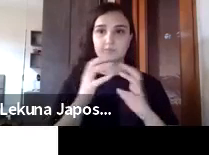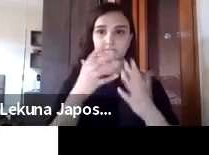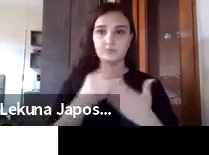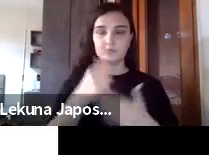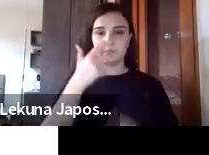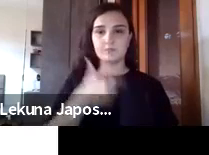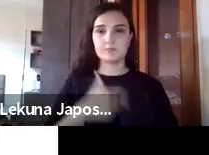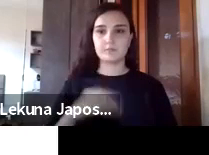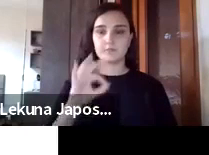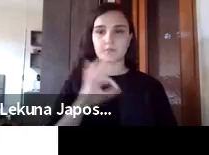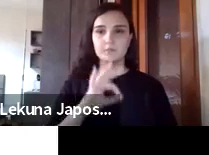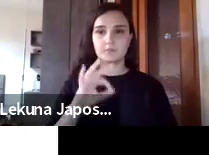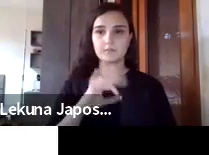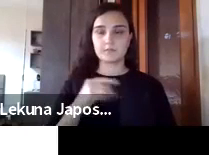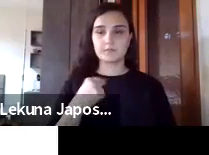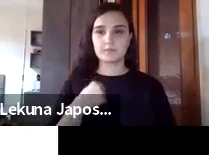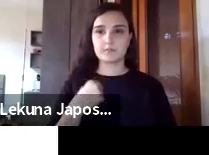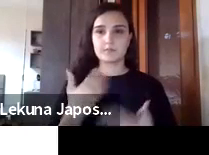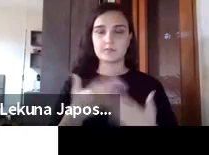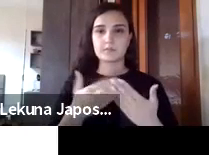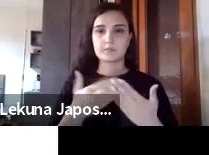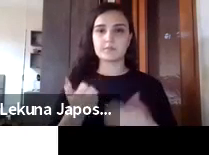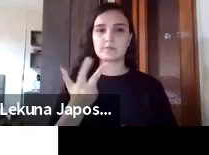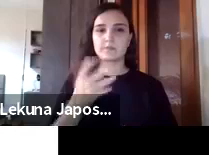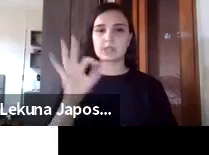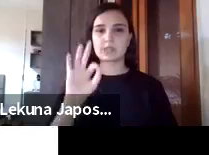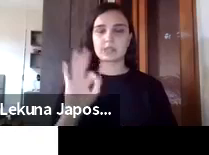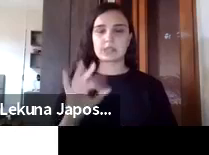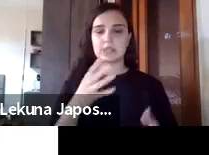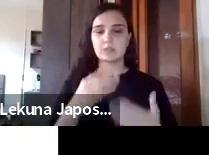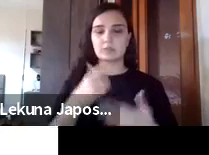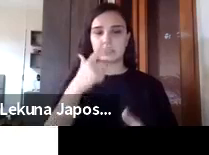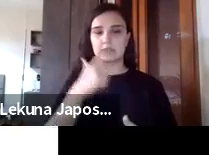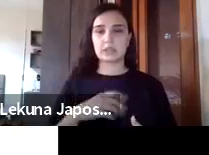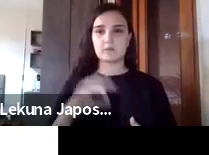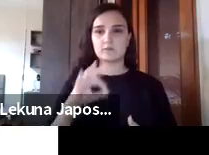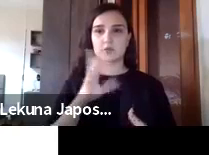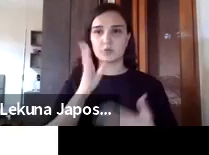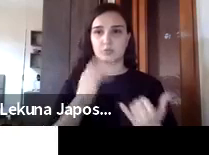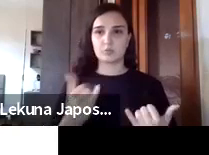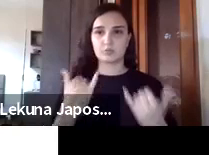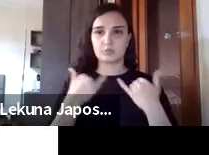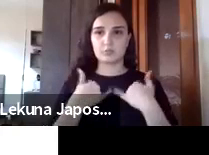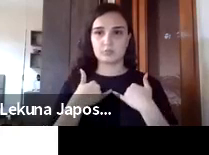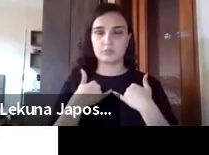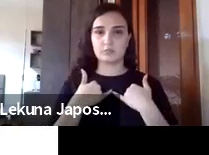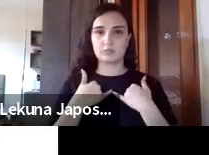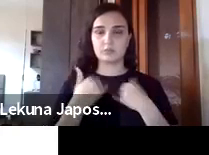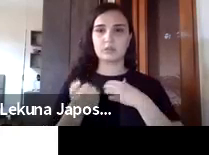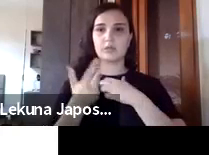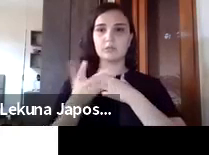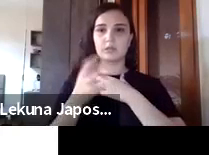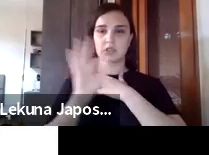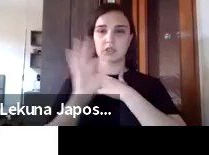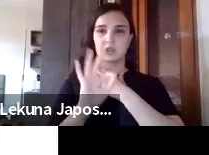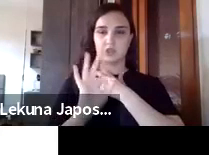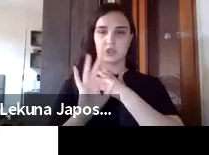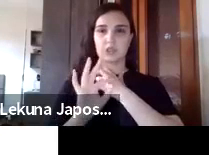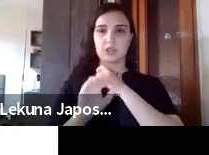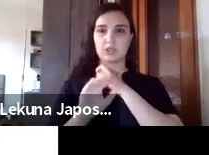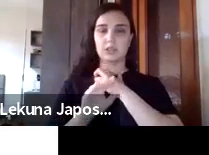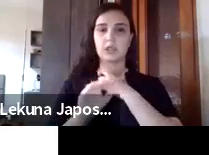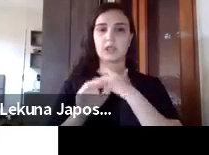თავზე. და უშეთ რამდენად ხშირად უთმობთ საკუთარ თავს დროს და რამდენად ხშირად ასრულებთ